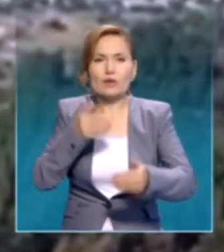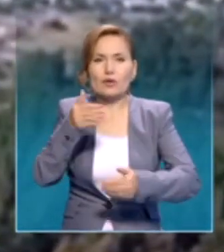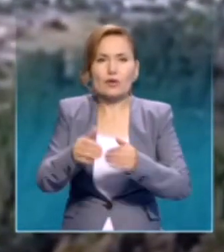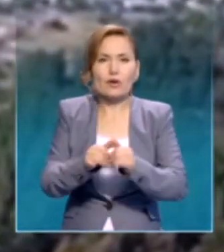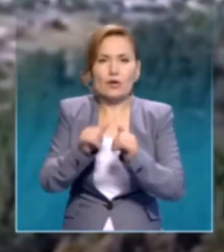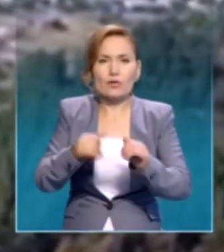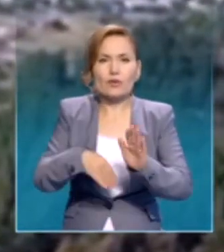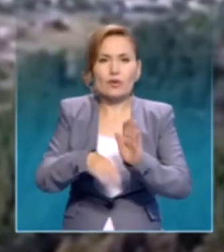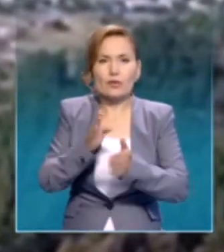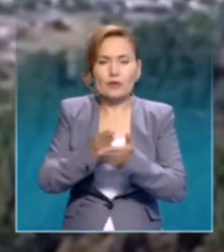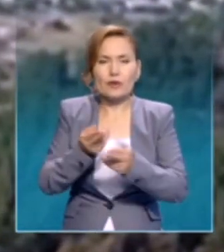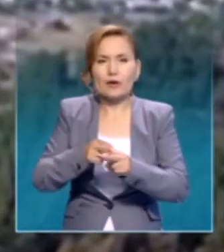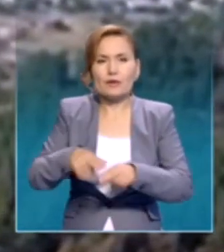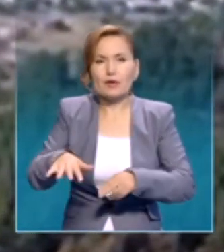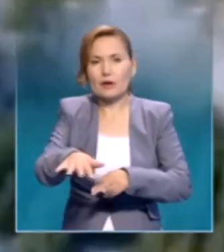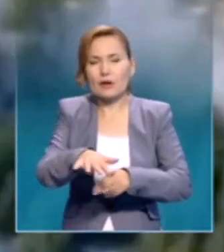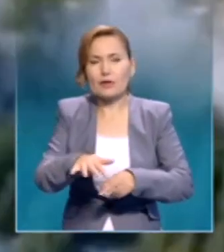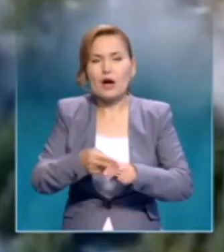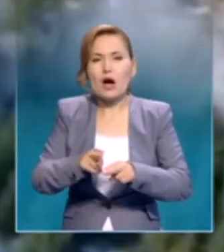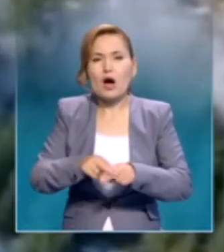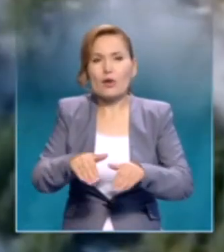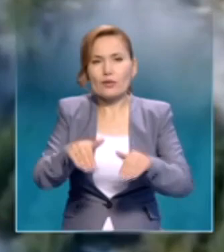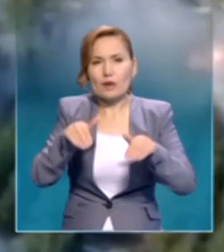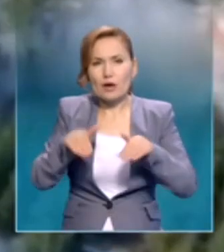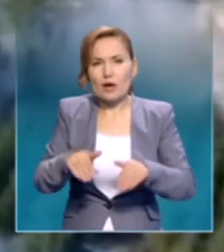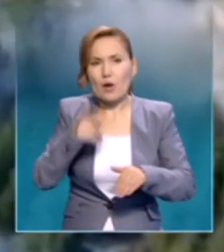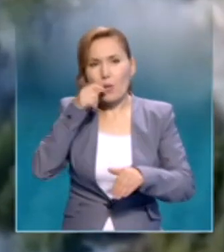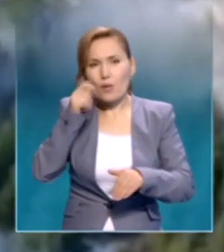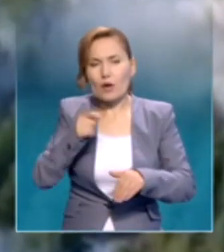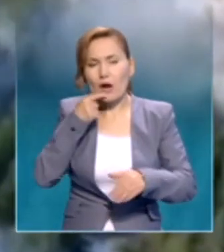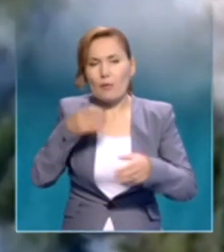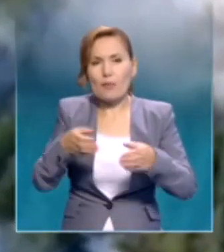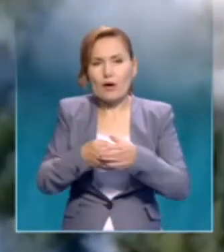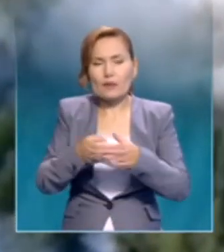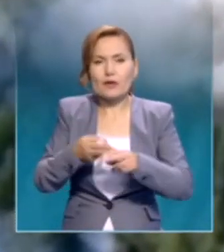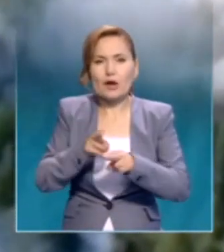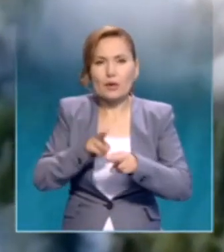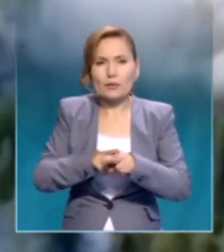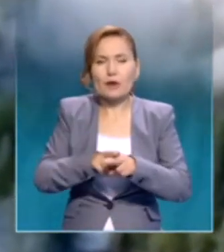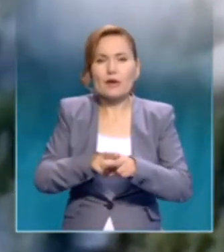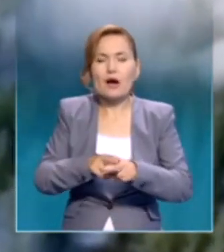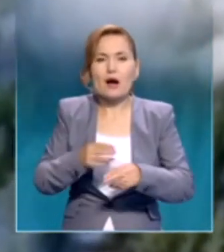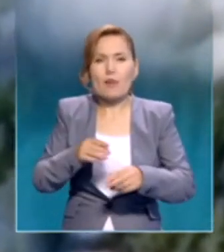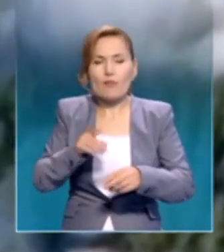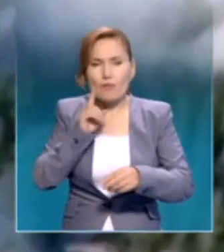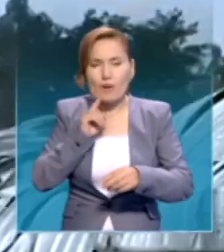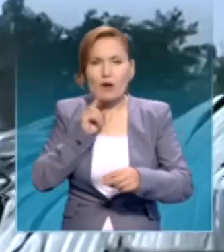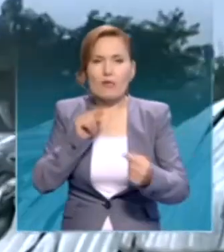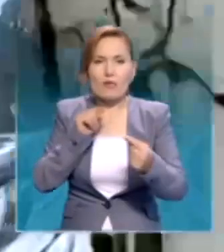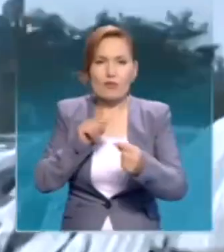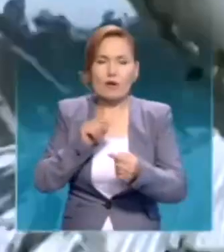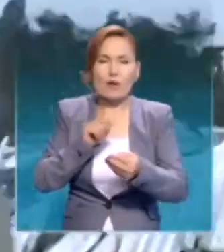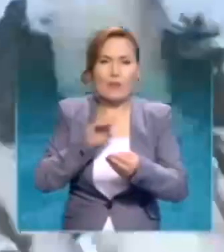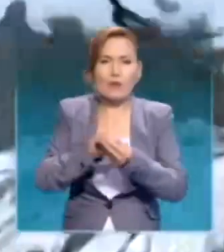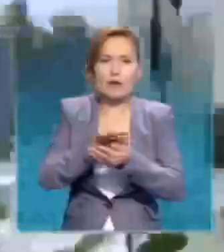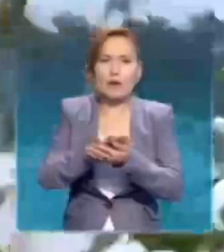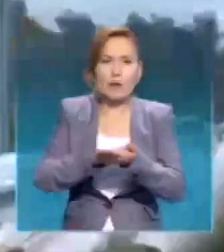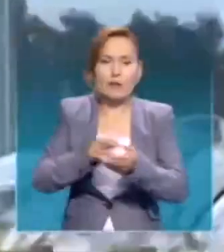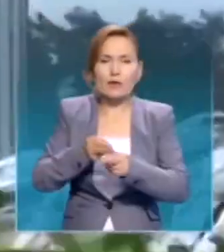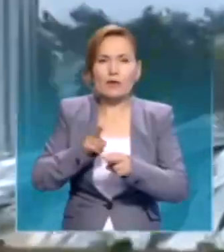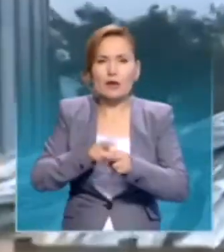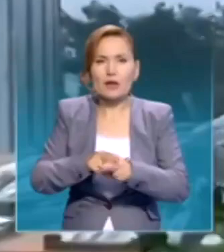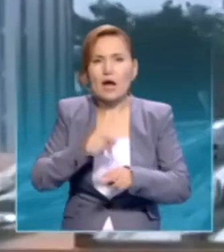барады. Ал бұған дейін Севері Донецктен шегінген украиналық сарбаздар қоршауға түспеу үшін қарсылықты тоқтатпай отыр. Ресей Луганск